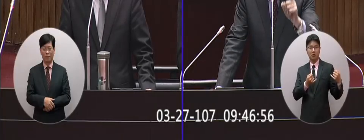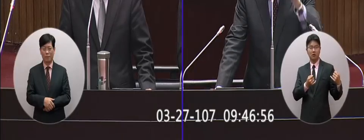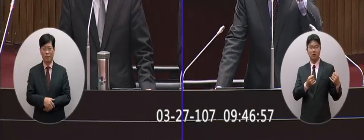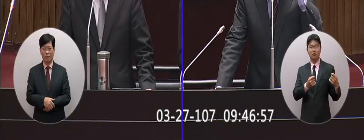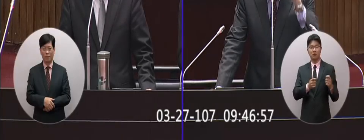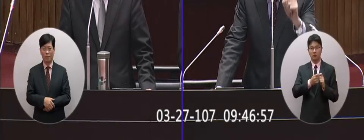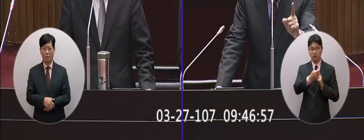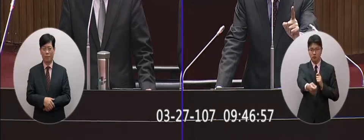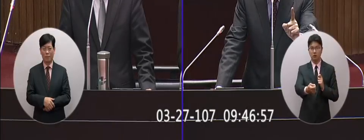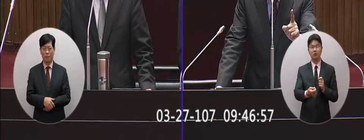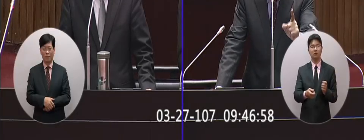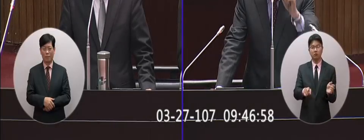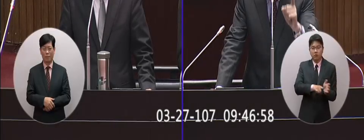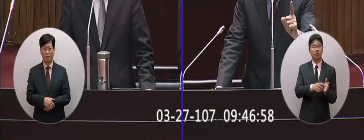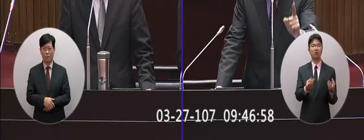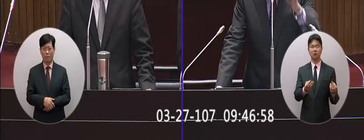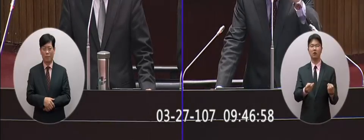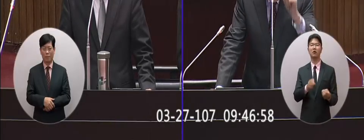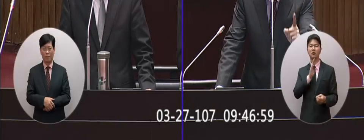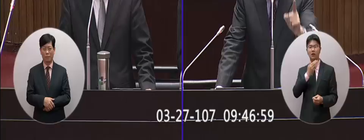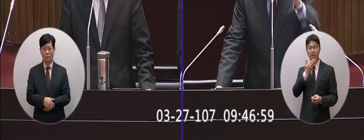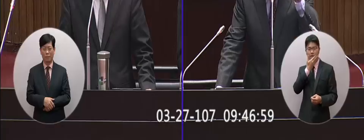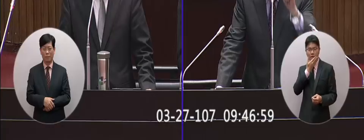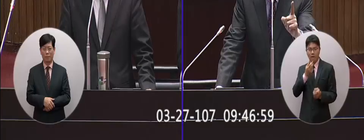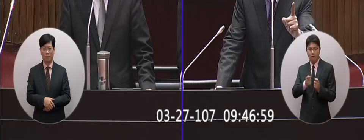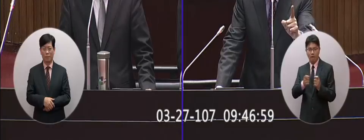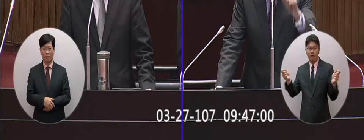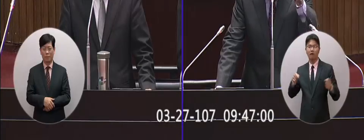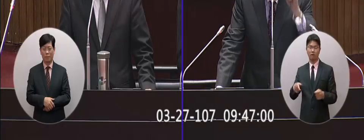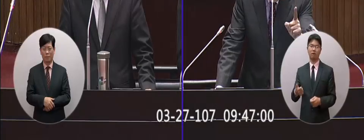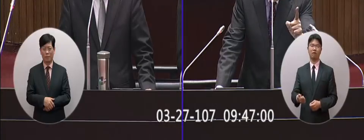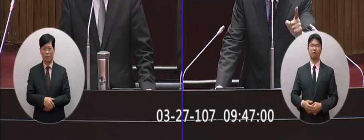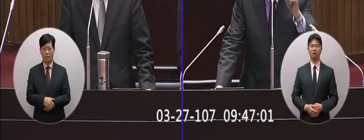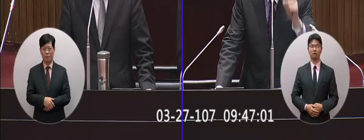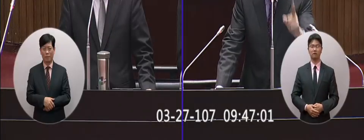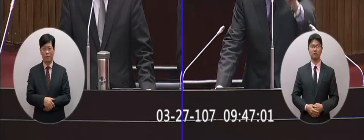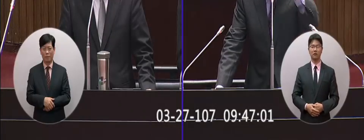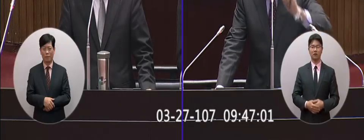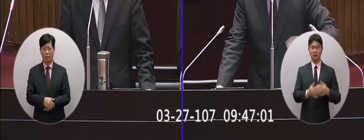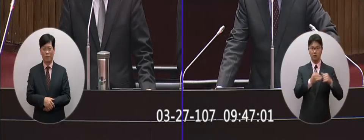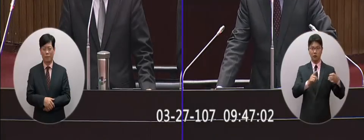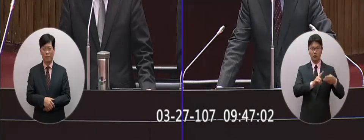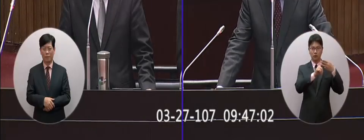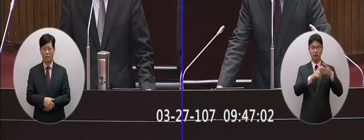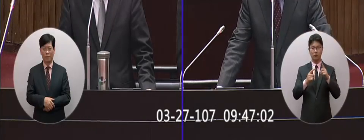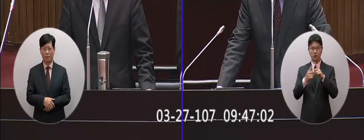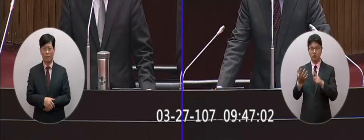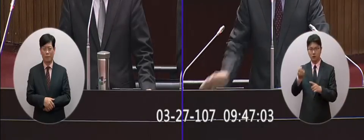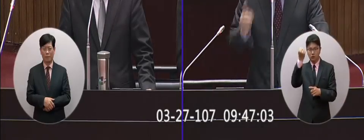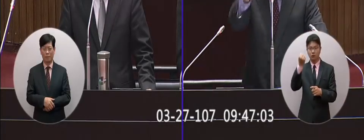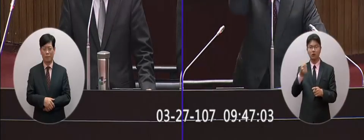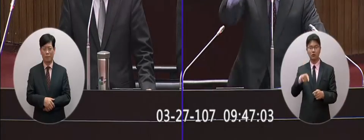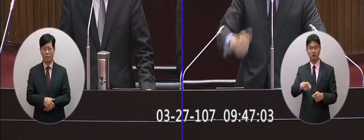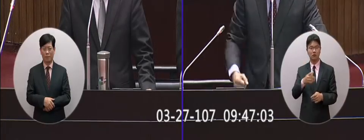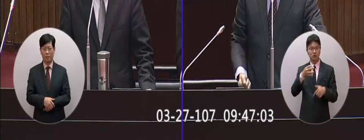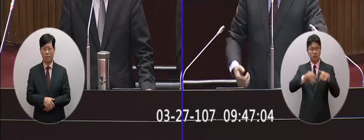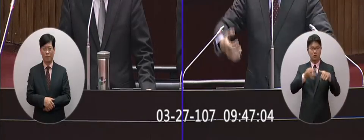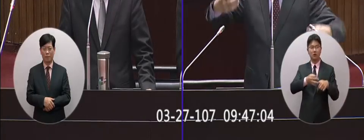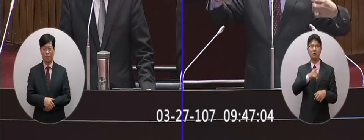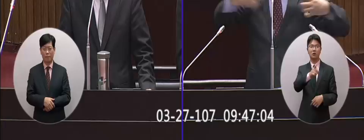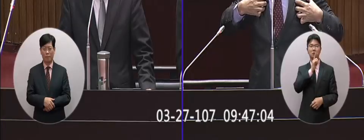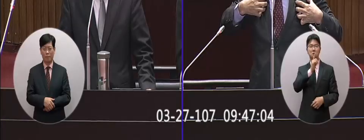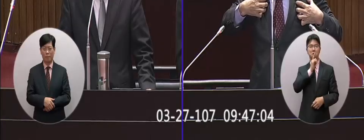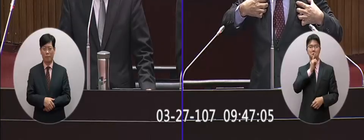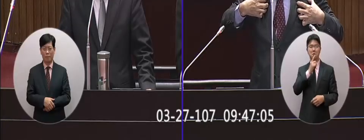利益。现在外交是叫什么？超越你常常在说的民主跟人权的普世价值。我你说得很伟